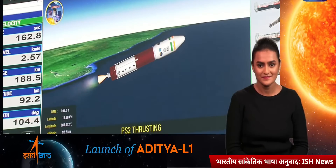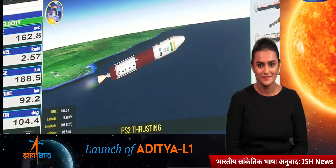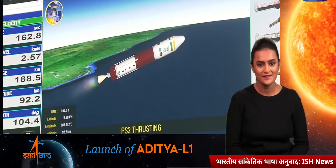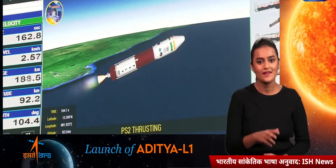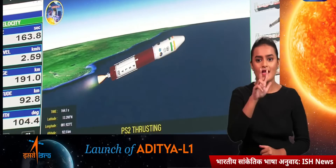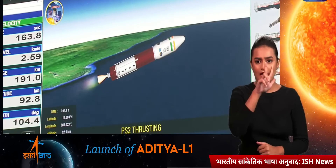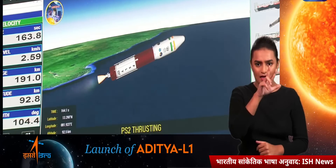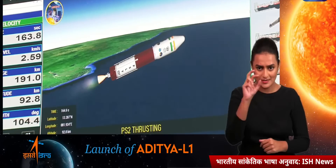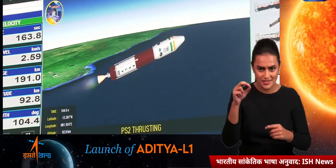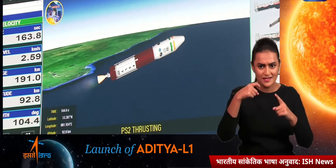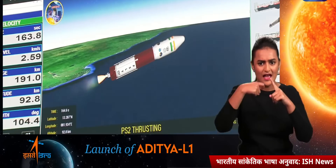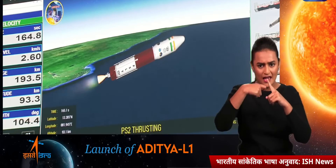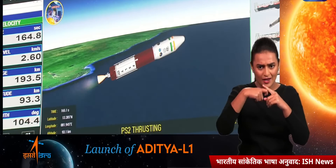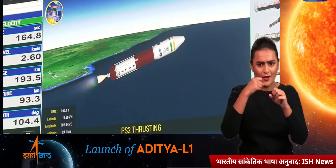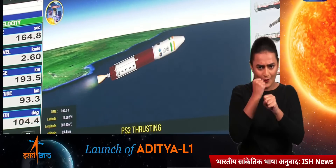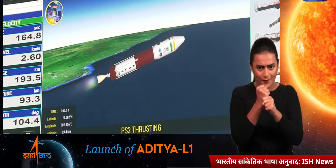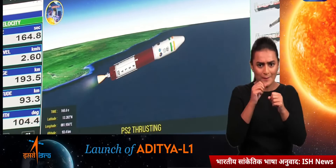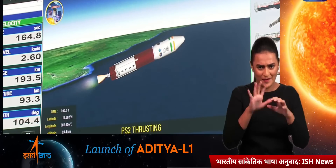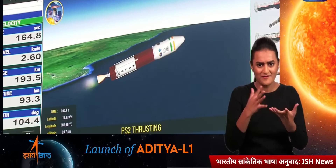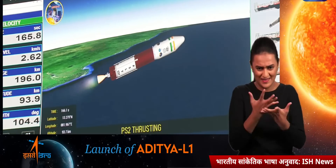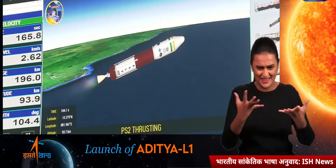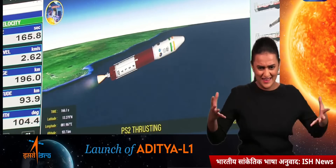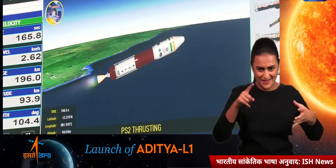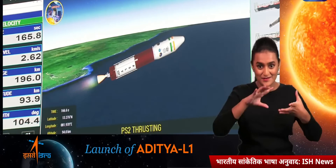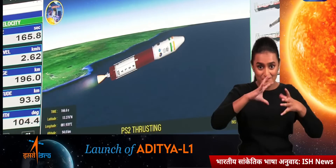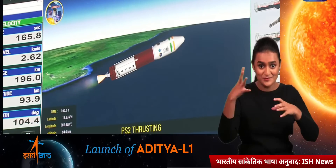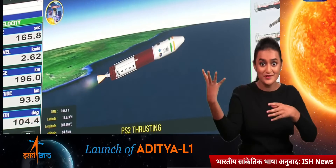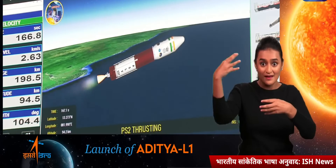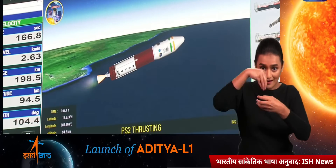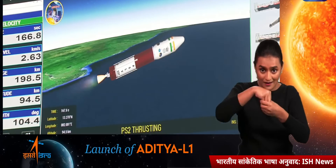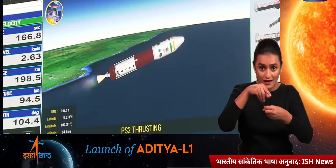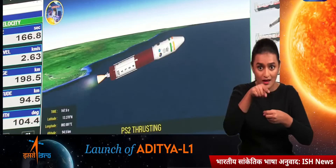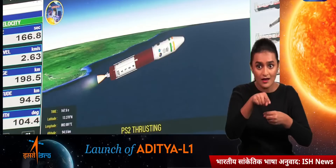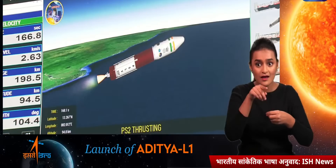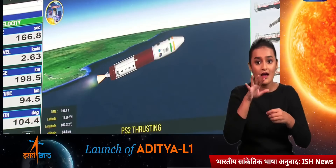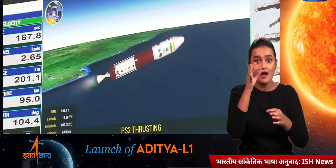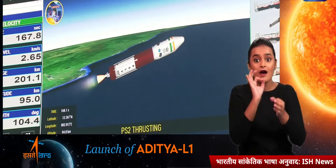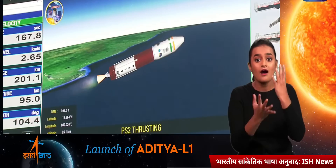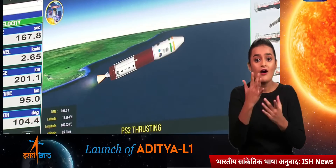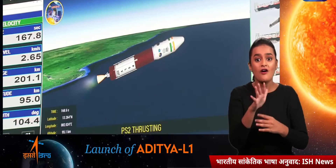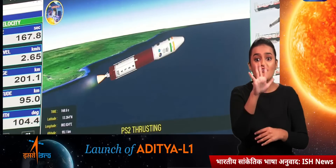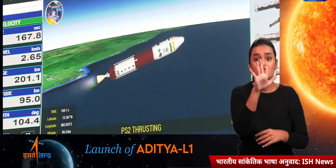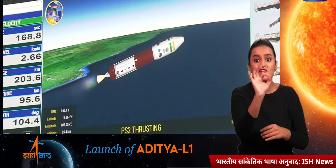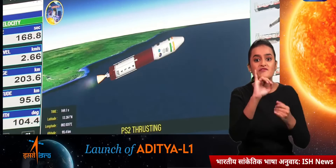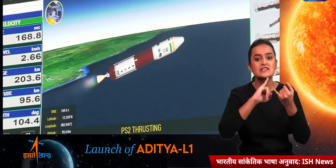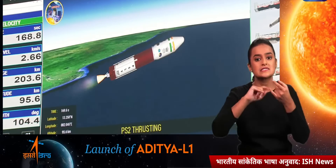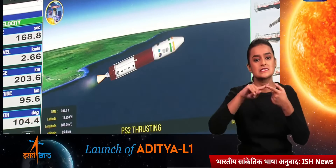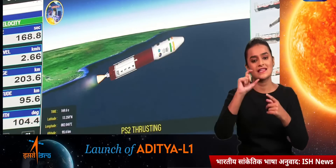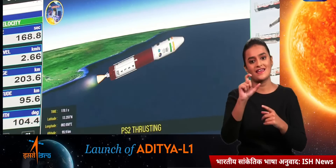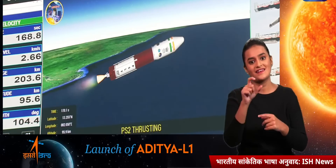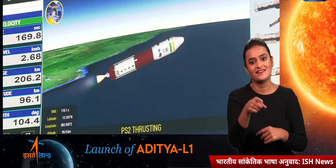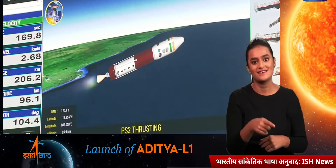प्रणोद उत्पन्न होता है और इसका प्रज्वलन काल लगभग 150 सेकंड का होगा।